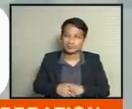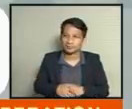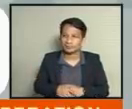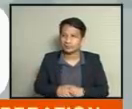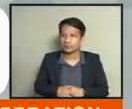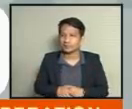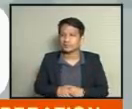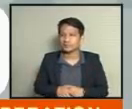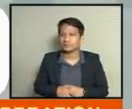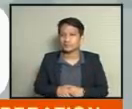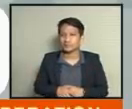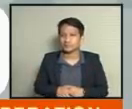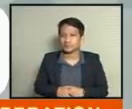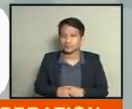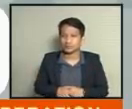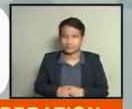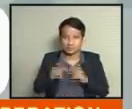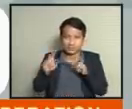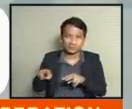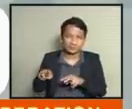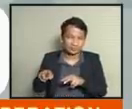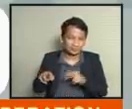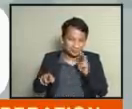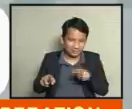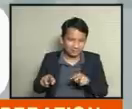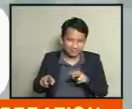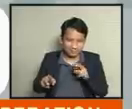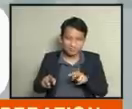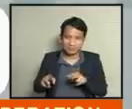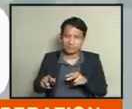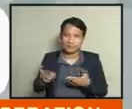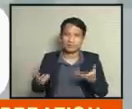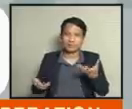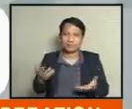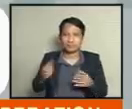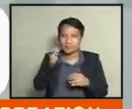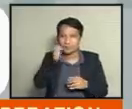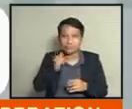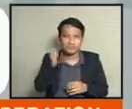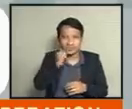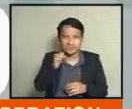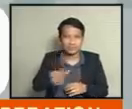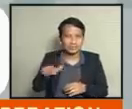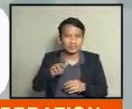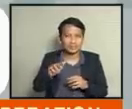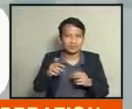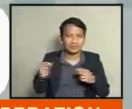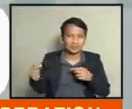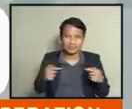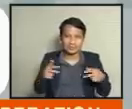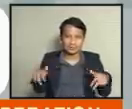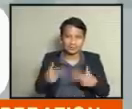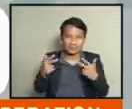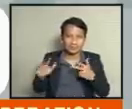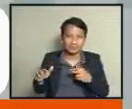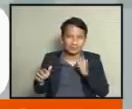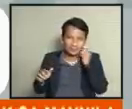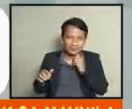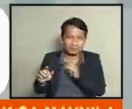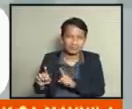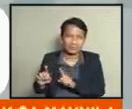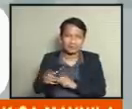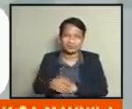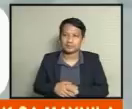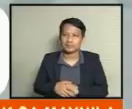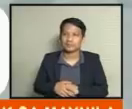ko nandun ka, nanonood ka. O pagka na nakikita ko, kasi hindi naman po lahat ng laban po ng sugal niya, nandyan po ako,